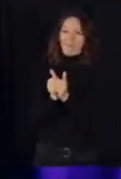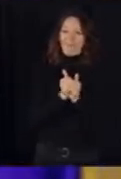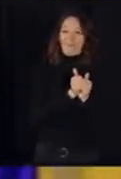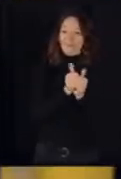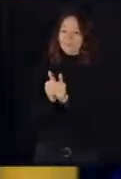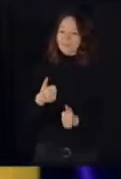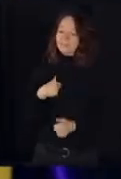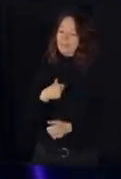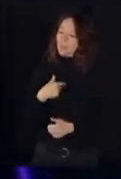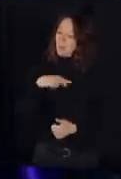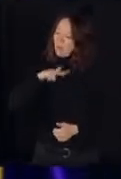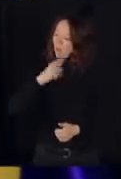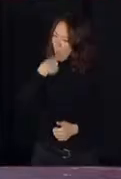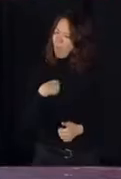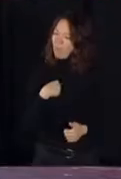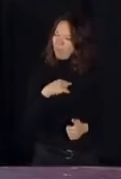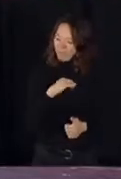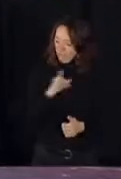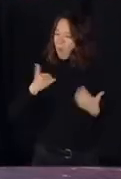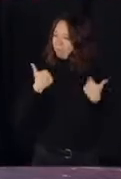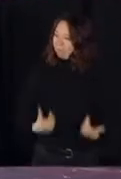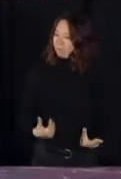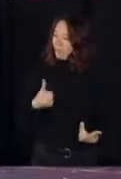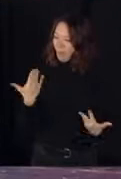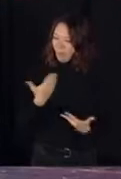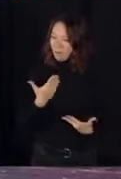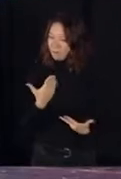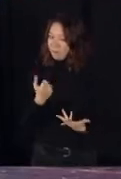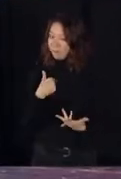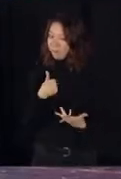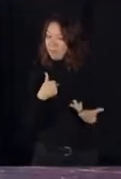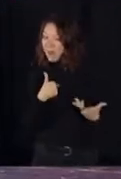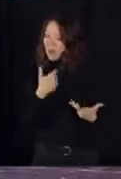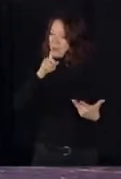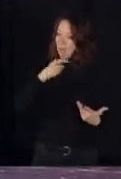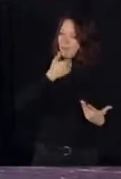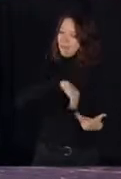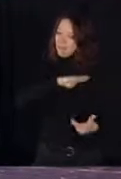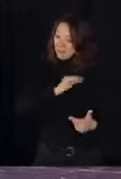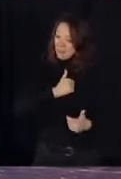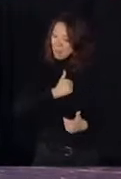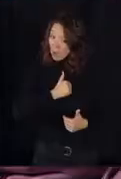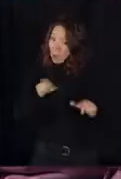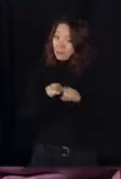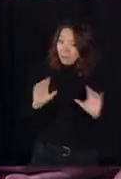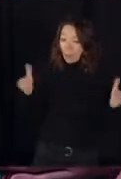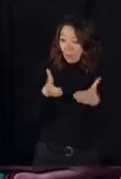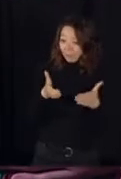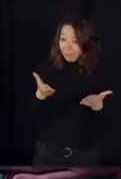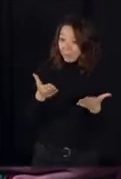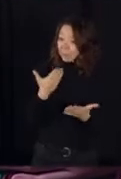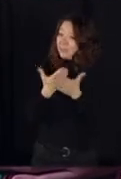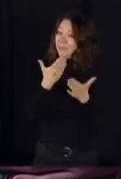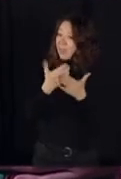La foi que j'ai, que nous avons chez Éclore, c'est que c'est une responsabilité à la fois individuelle et collective qui passe par